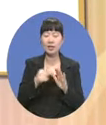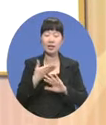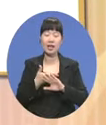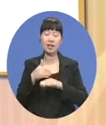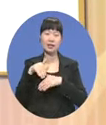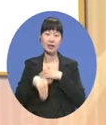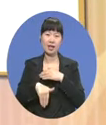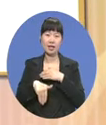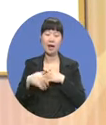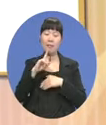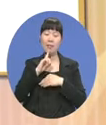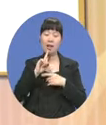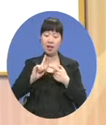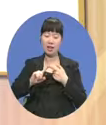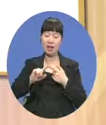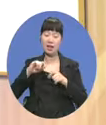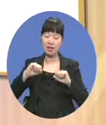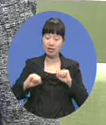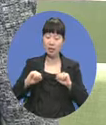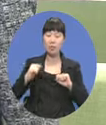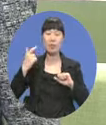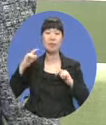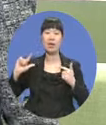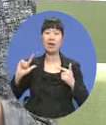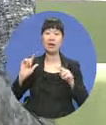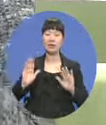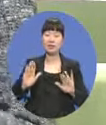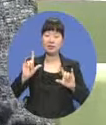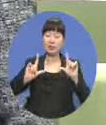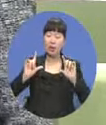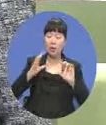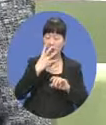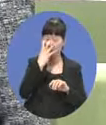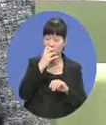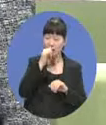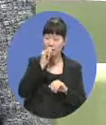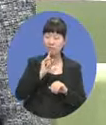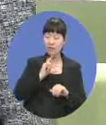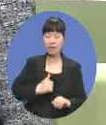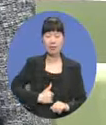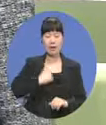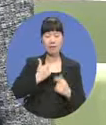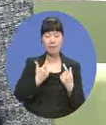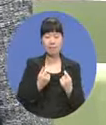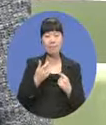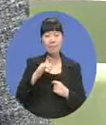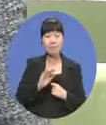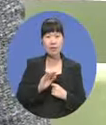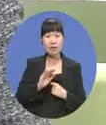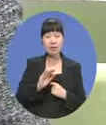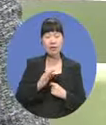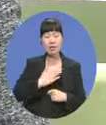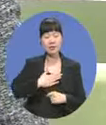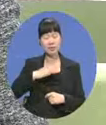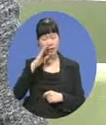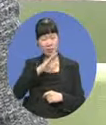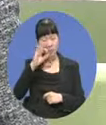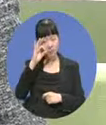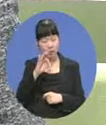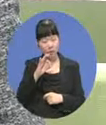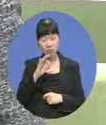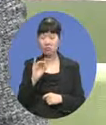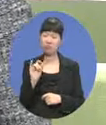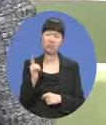다른 타입은 말과 행동이 달라요. 표정은 지금 막좀 우울해 보이고 화가 난것 같은데 좀 기분이 안 좋아